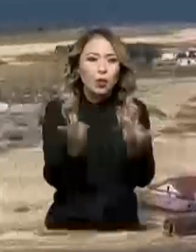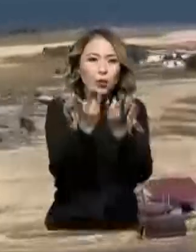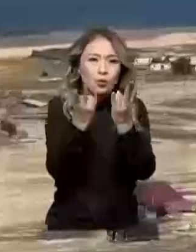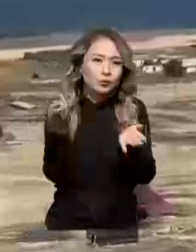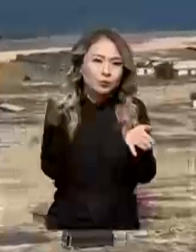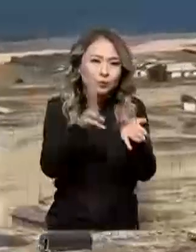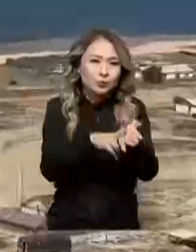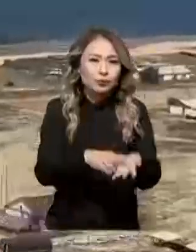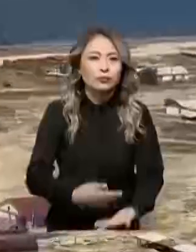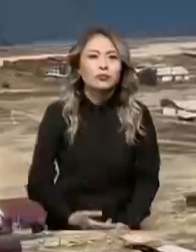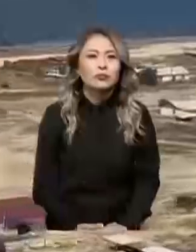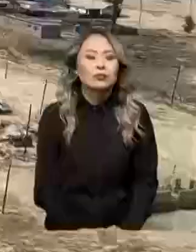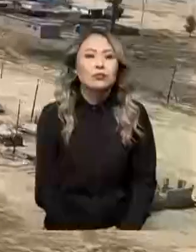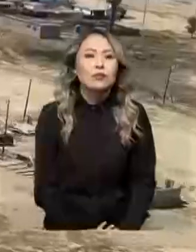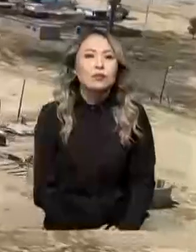қоныс аударған.